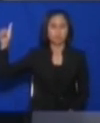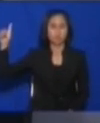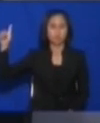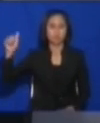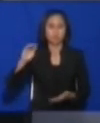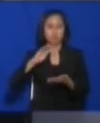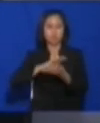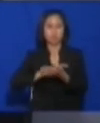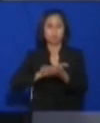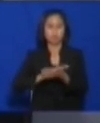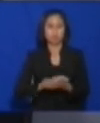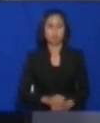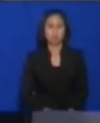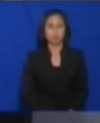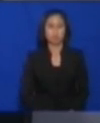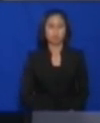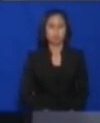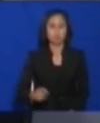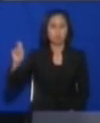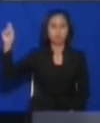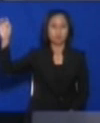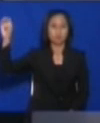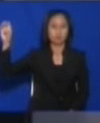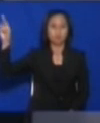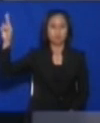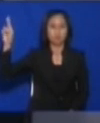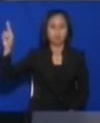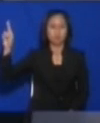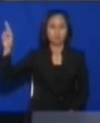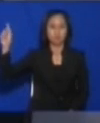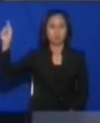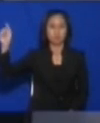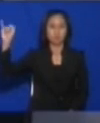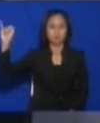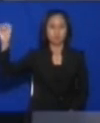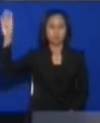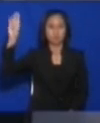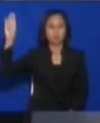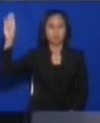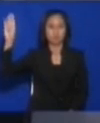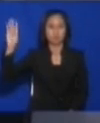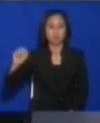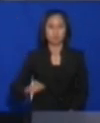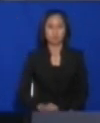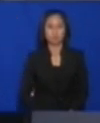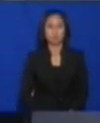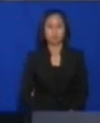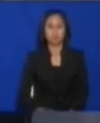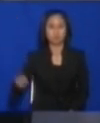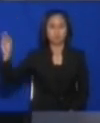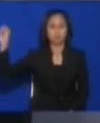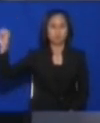berbasis tertib sosial dan supremasi hukum Hai misi tersebut